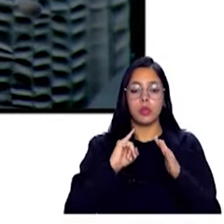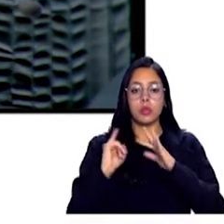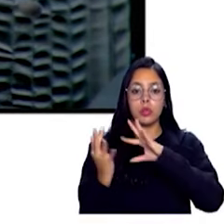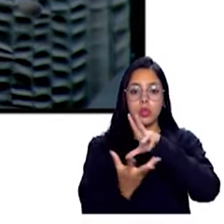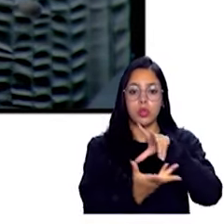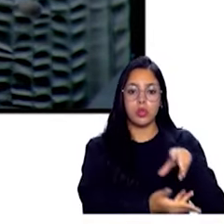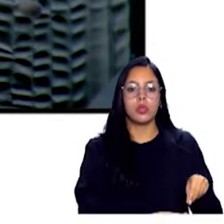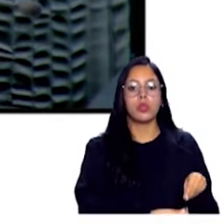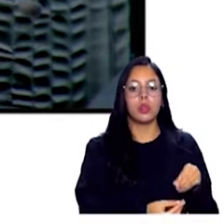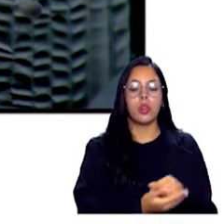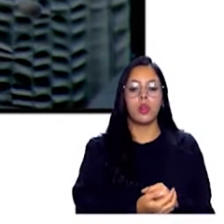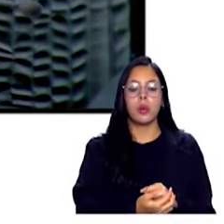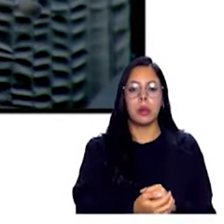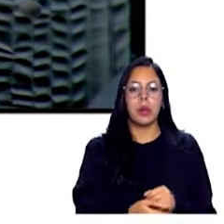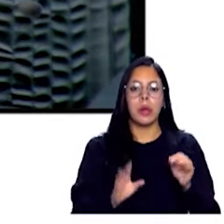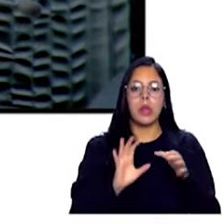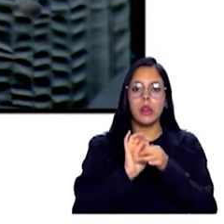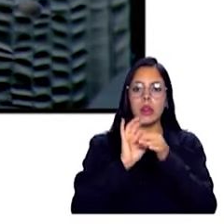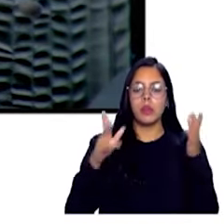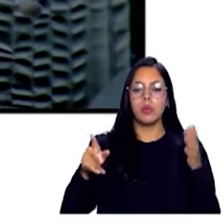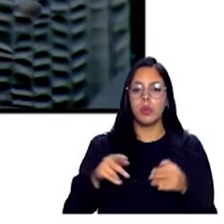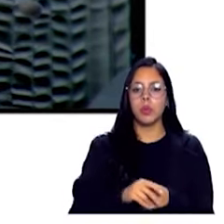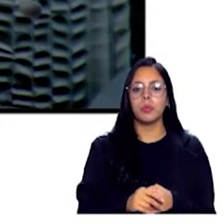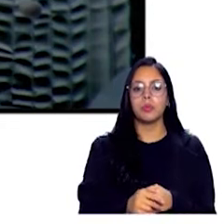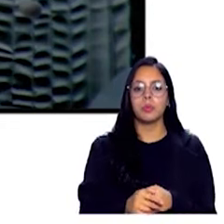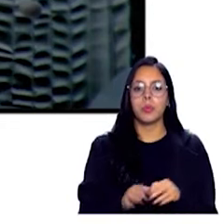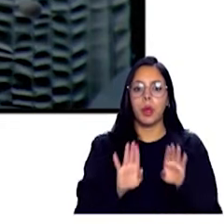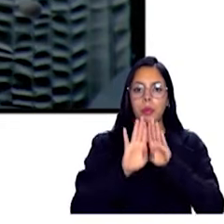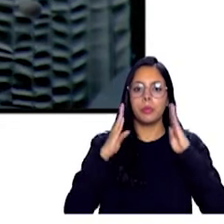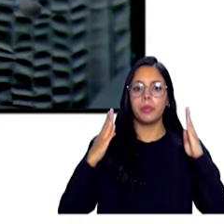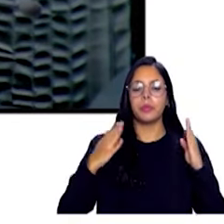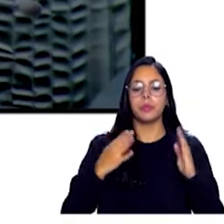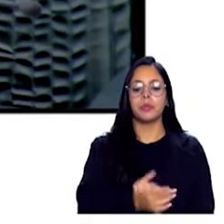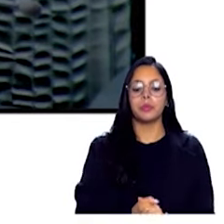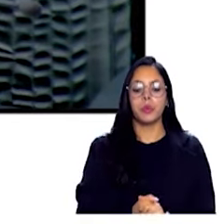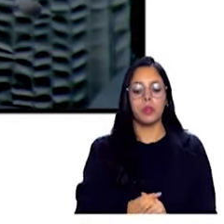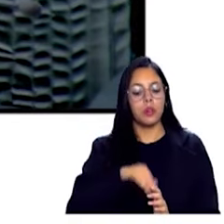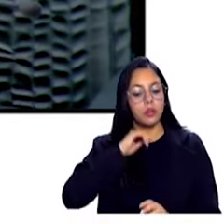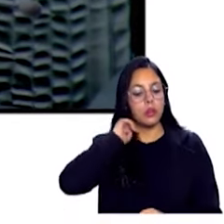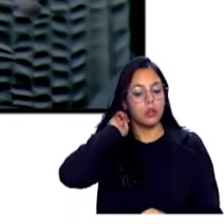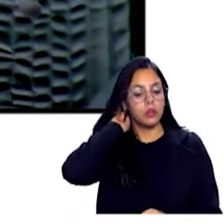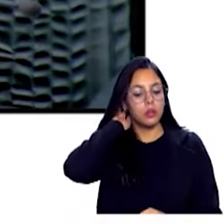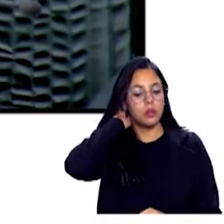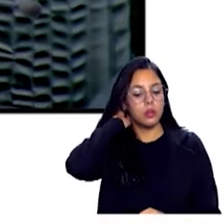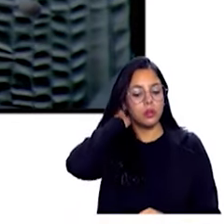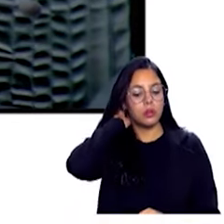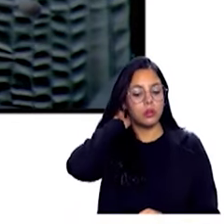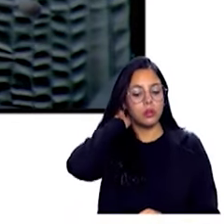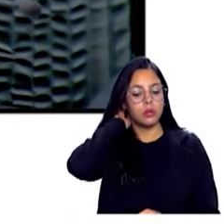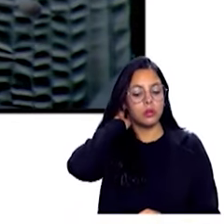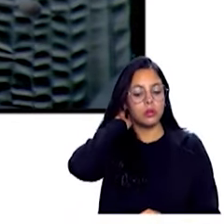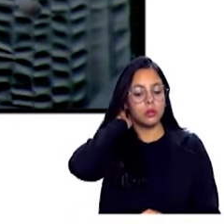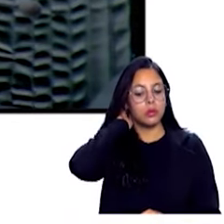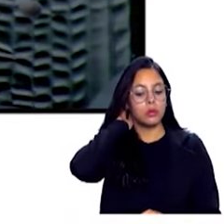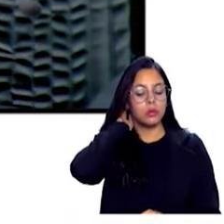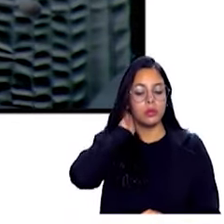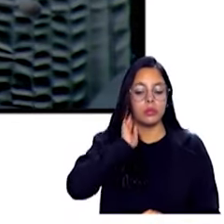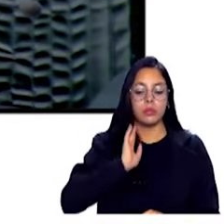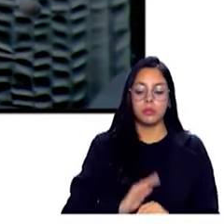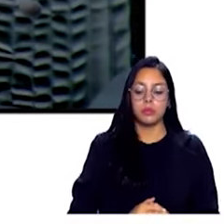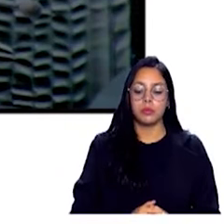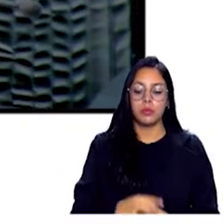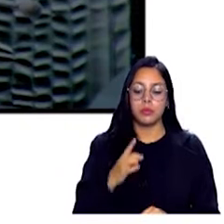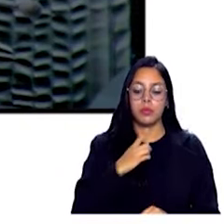cassation ancienne Observe ce qui se fait à l'étranger en Europe mais pas